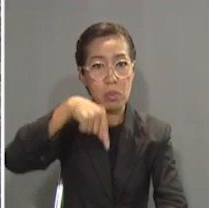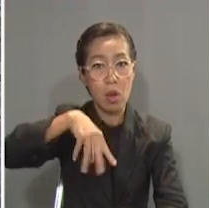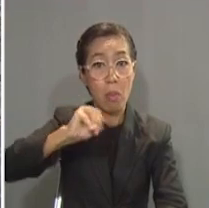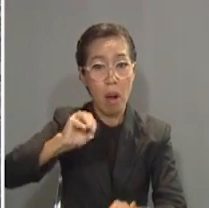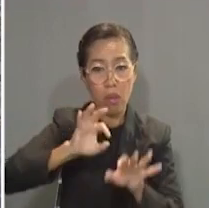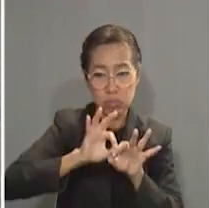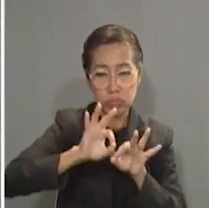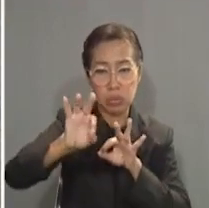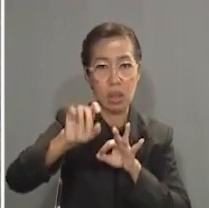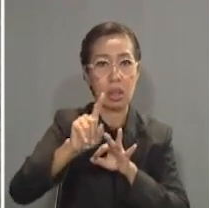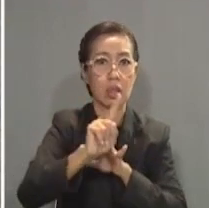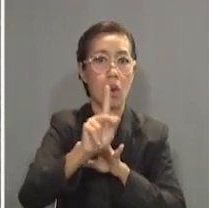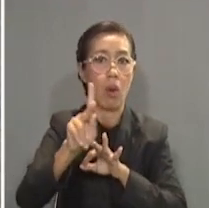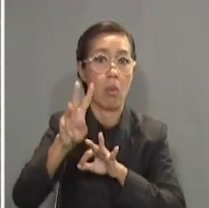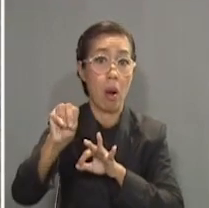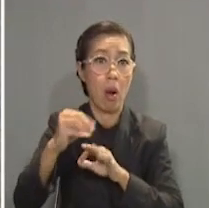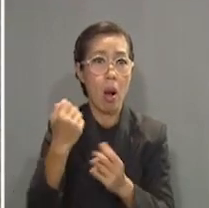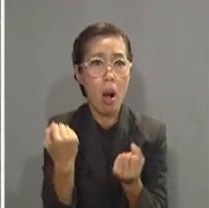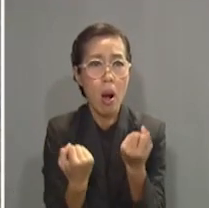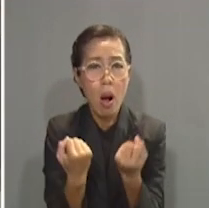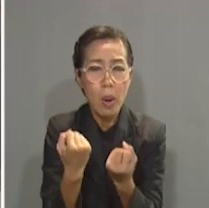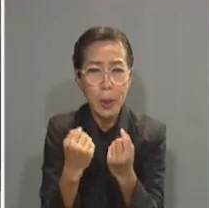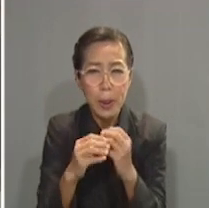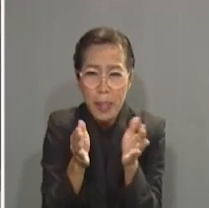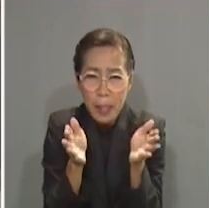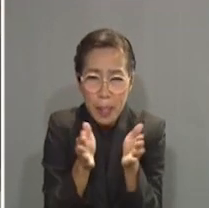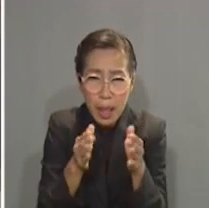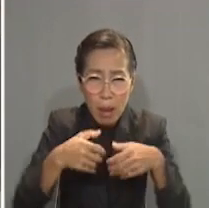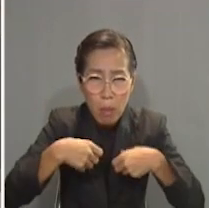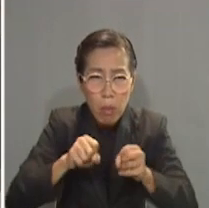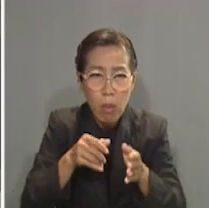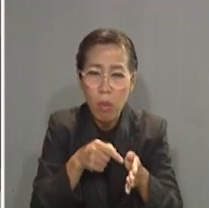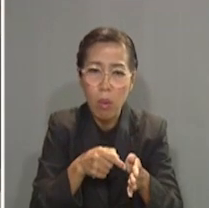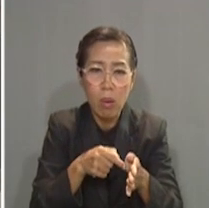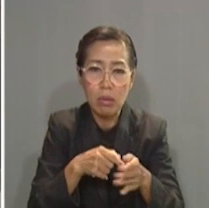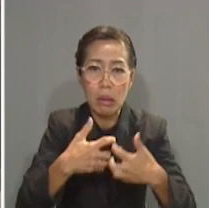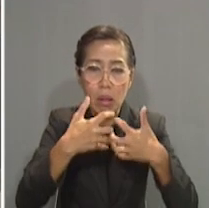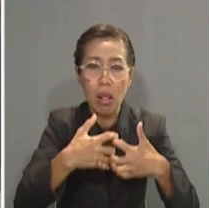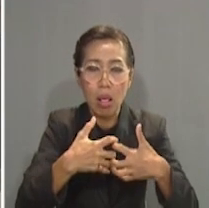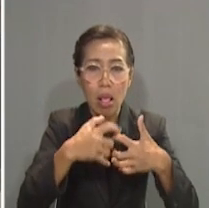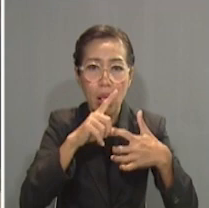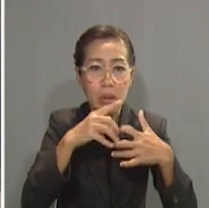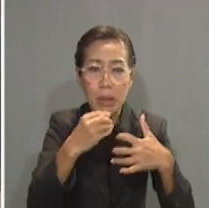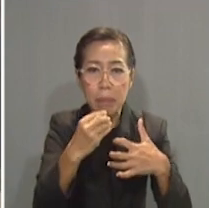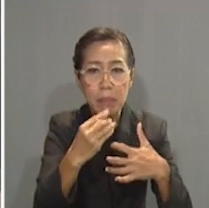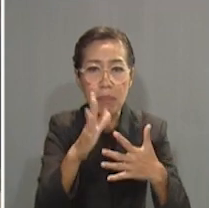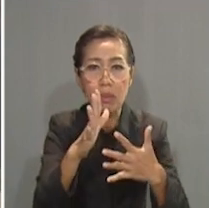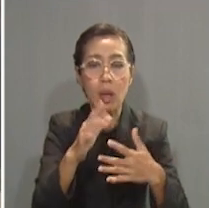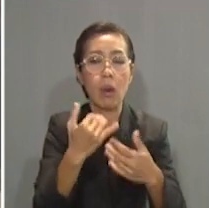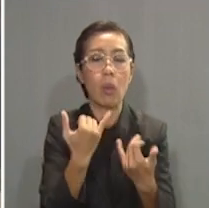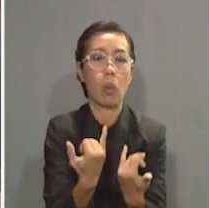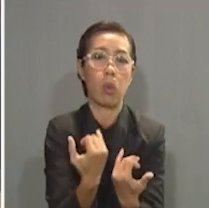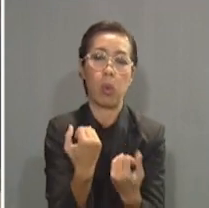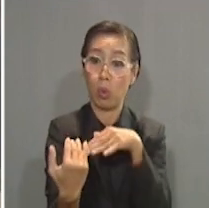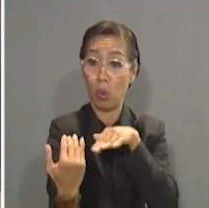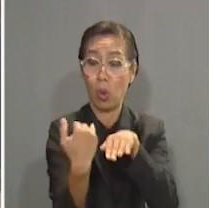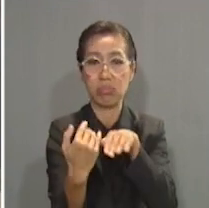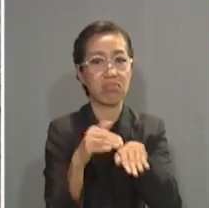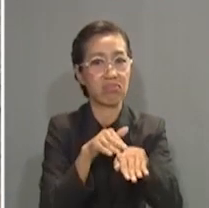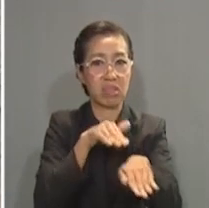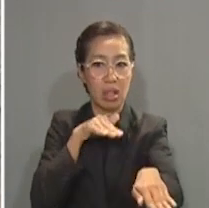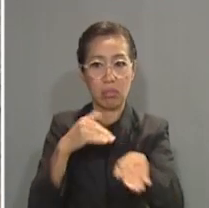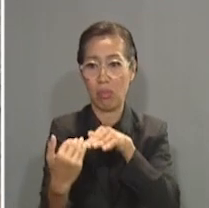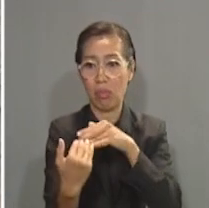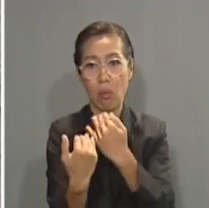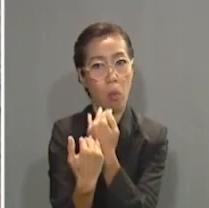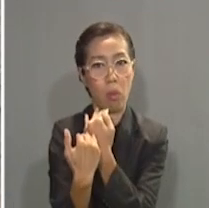ลเมตรรถขนาดเล็นี้ไม่สามารถทจะผ่านได้หลายคัจอดเสีย ทำให้การจราจรติดขดทั้ง 2 ด้านเป็ระยะท